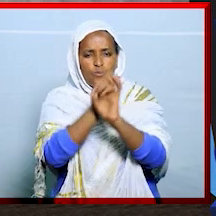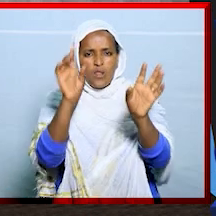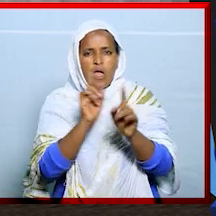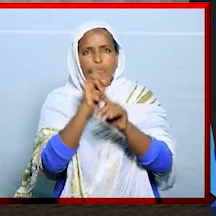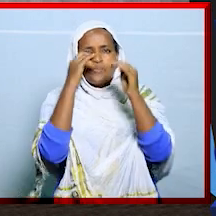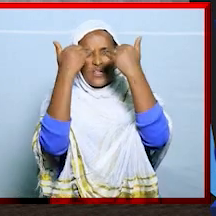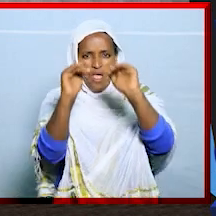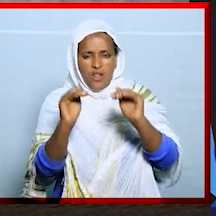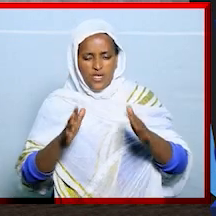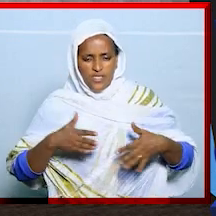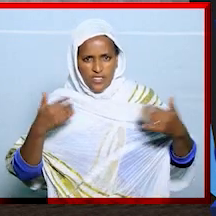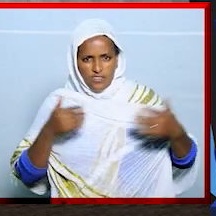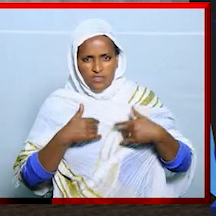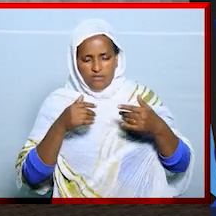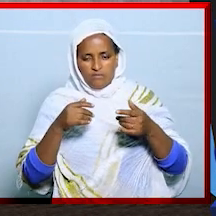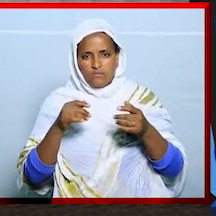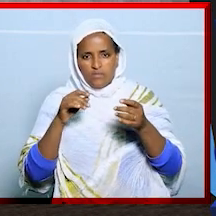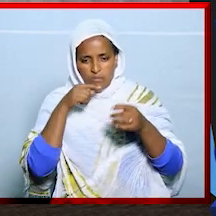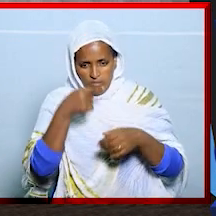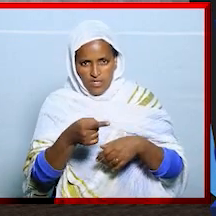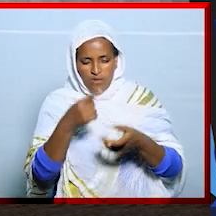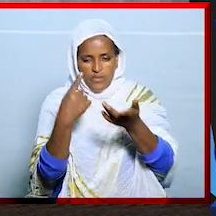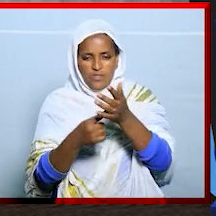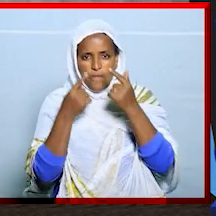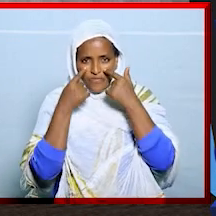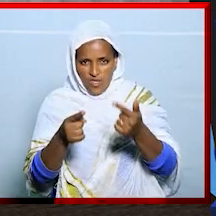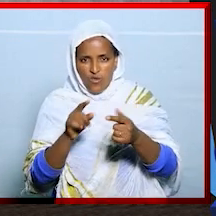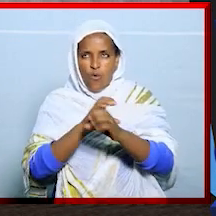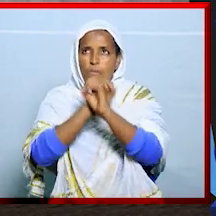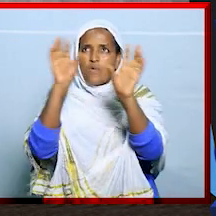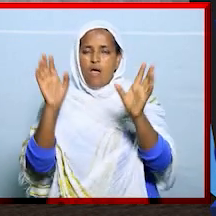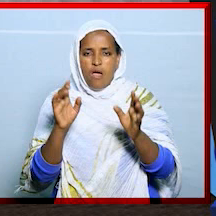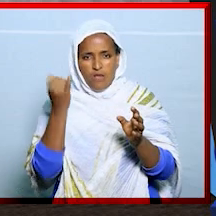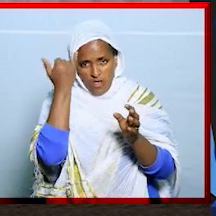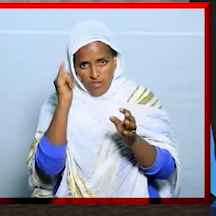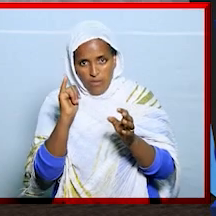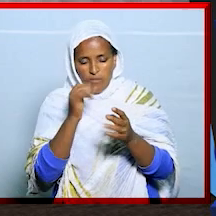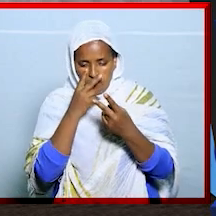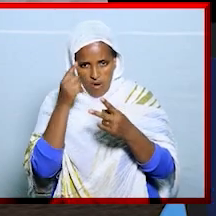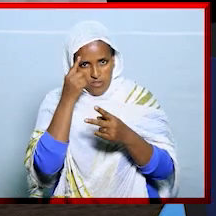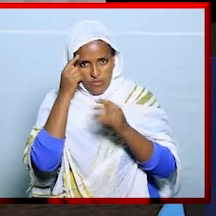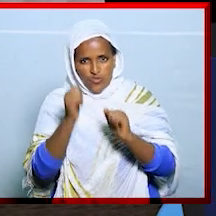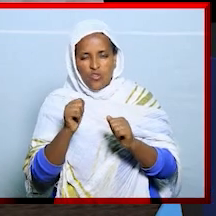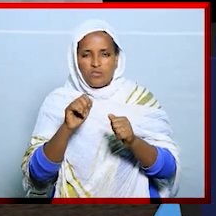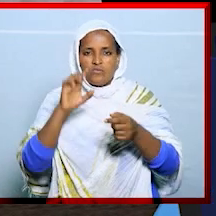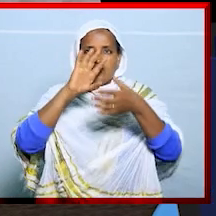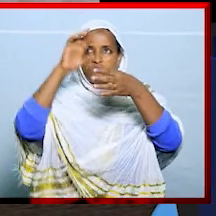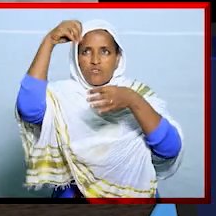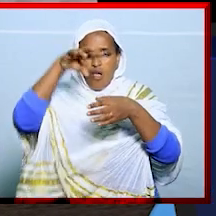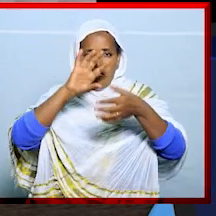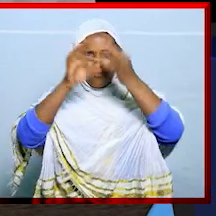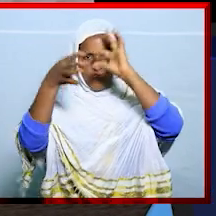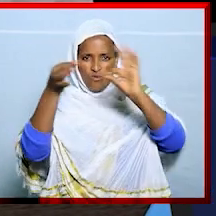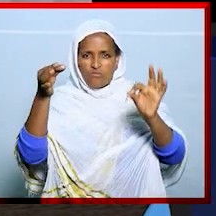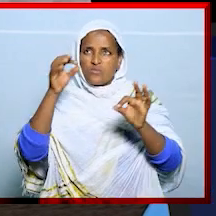ብርሃን ምን ያህል ደስ የሚያሰኝ እንደሆነ በዚህ በሚታየው ብርሃን አንጻር ማሰብ እንችላለን ማለት ነው። እንግዲህ ፀሐይ፣ ጨረቃ፣